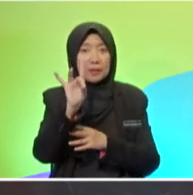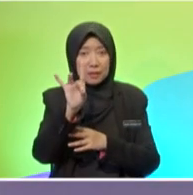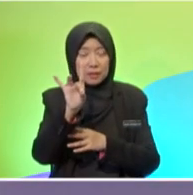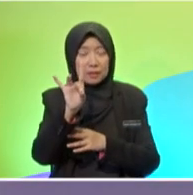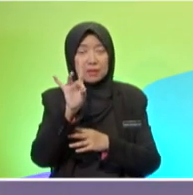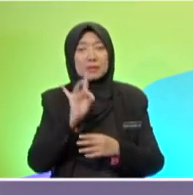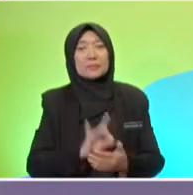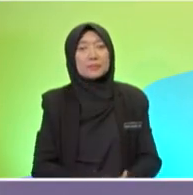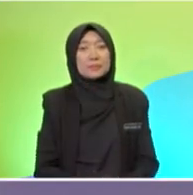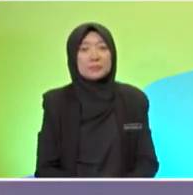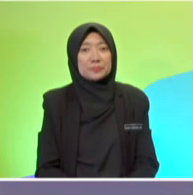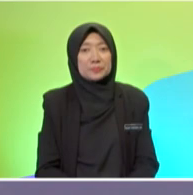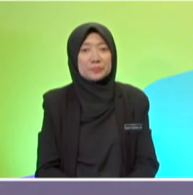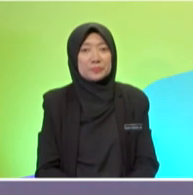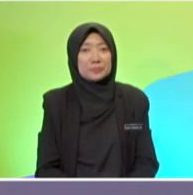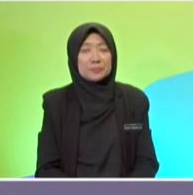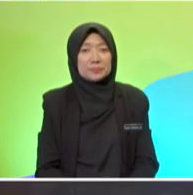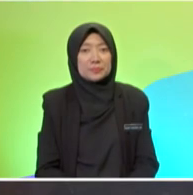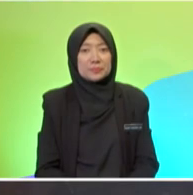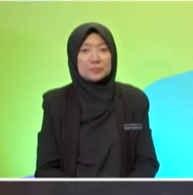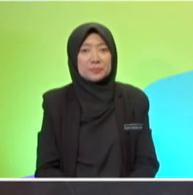lapan. Cikgu tak lupa.